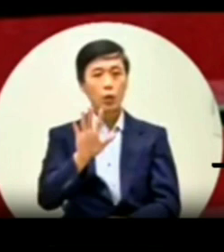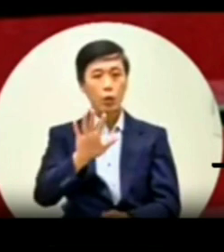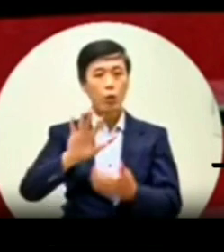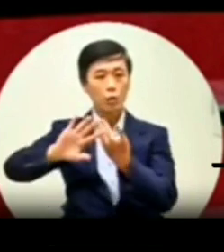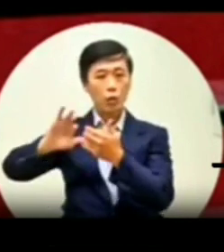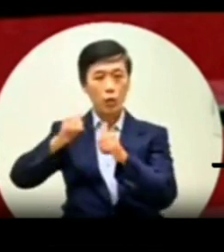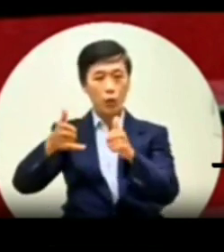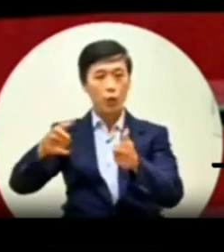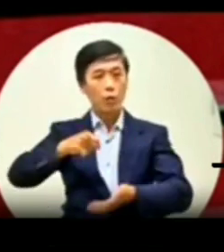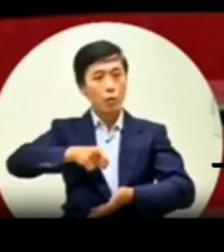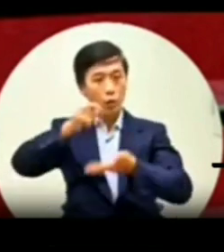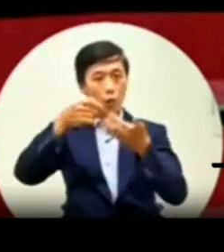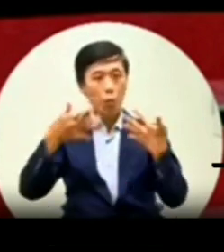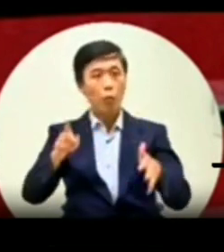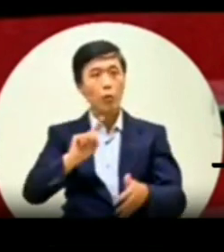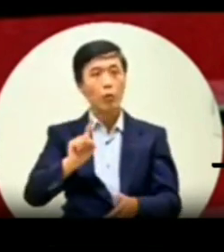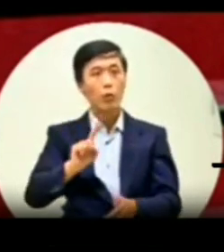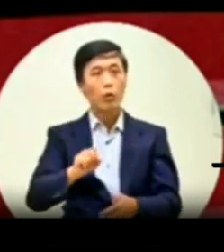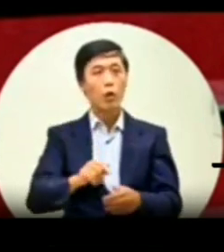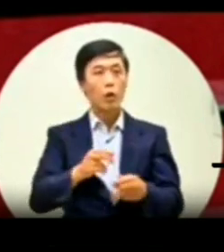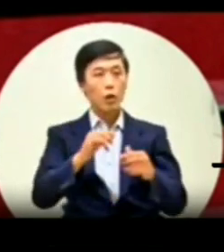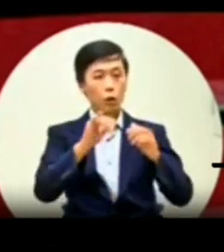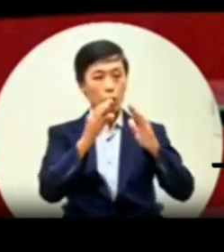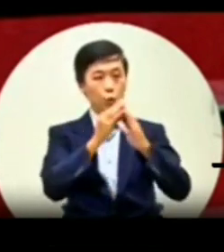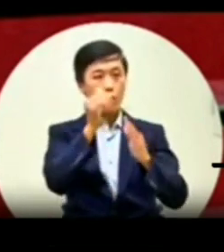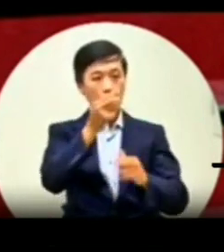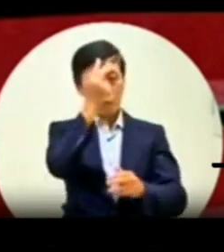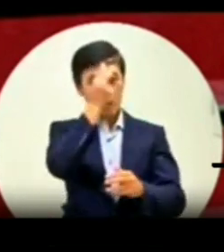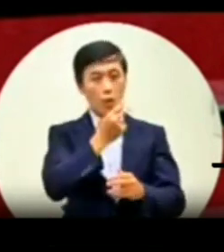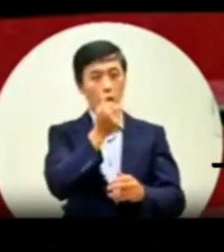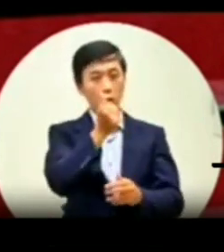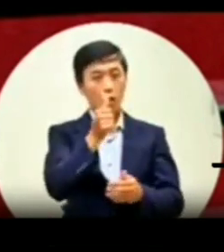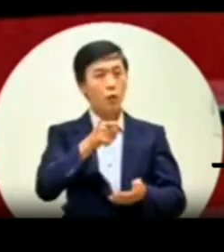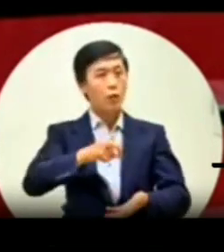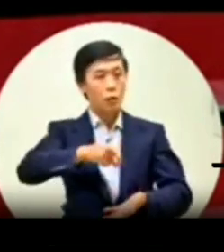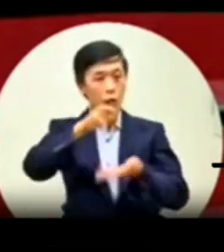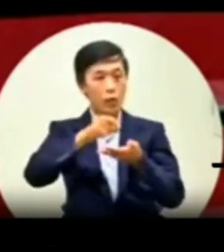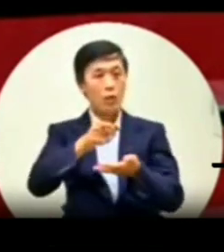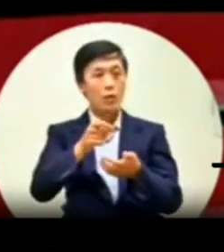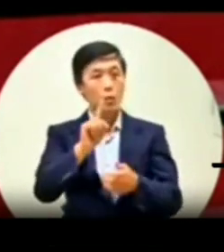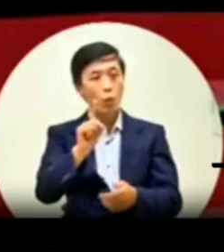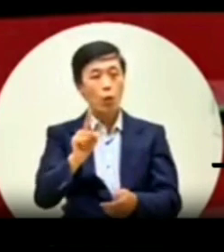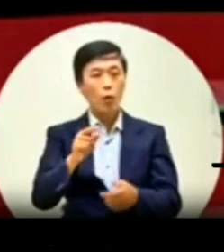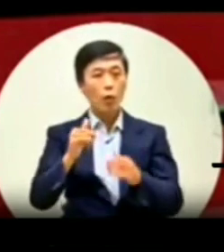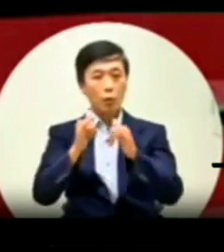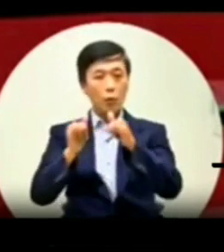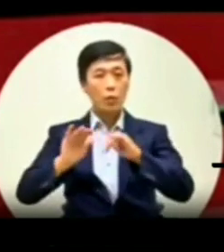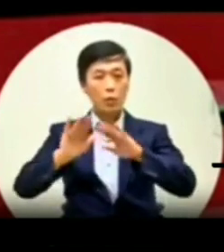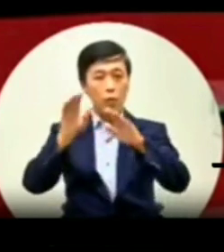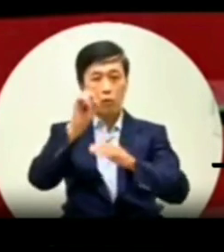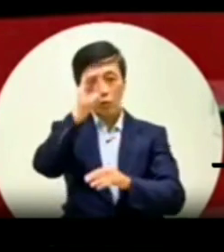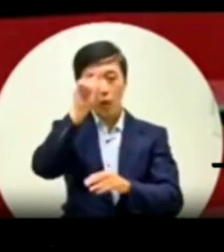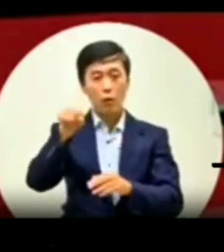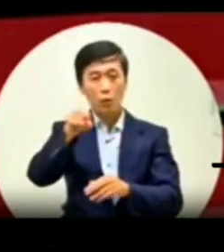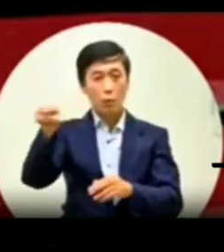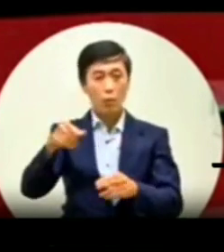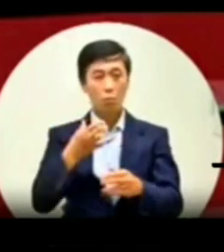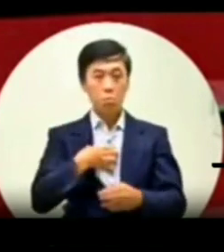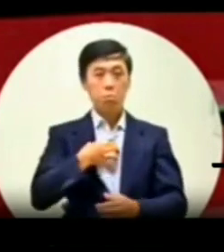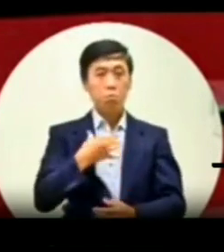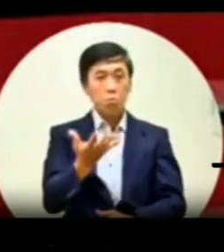员提到了曹婉容曹局长所发生的事情，那民进党真的这么害怕吗？今